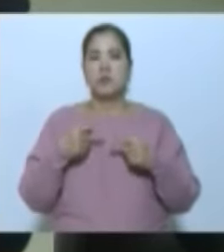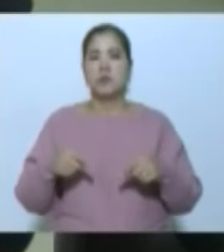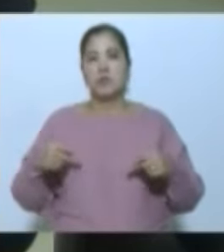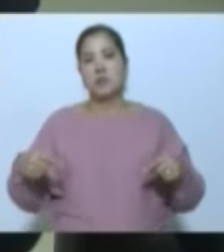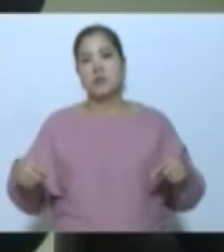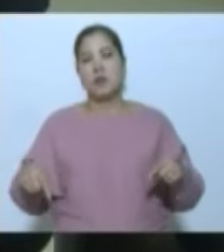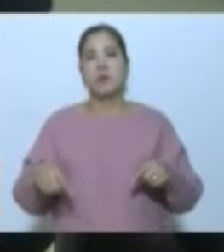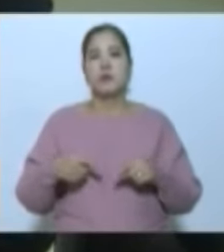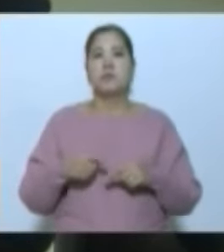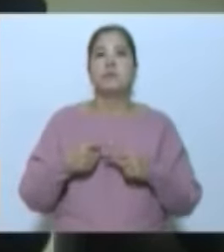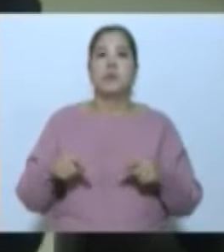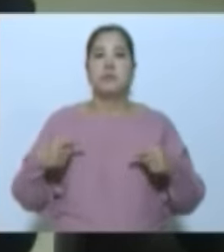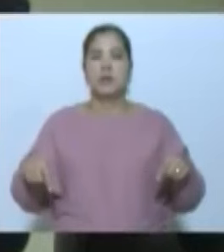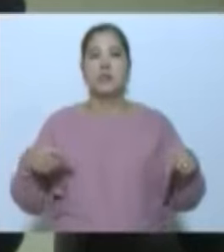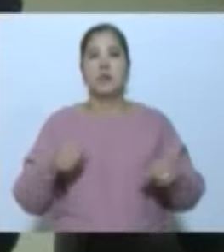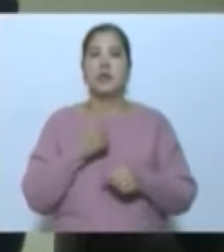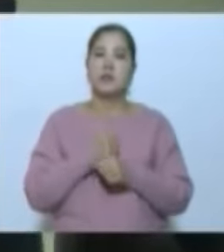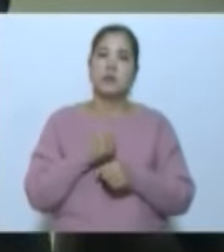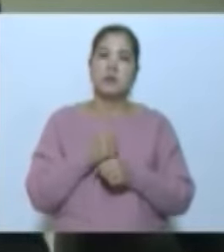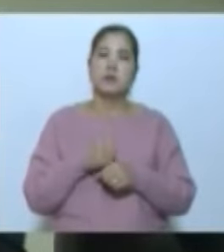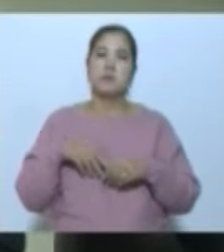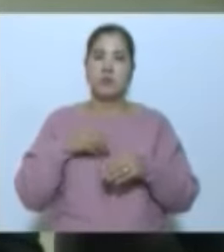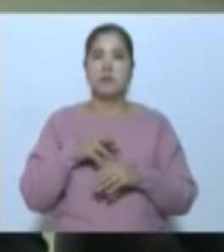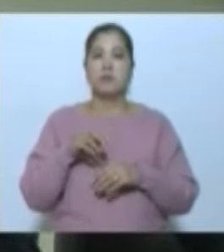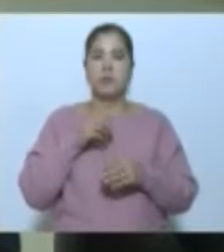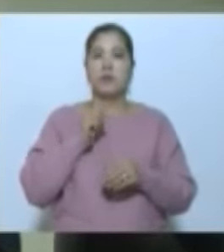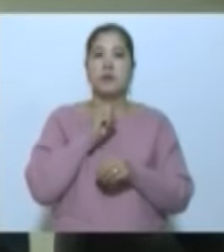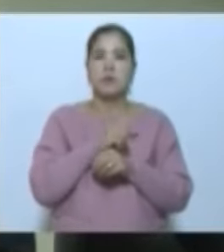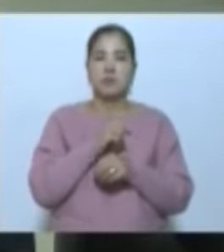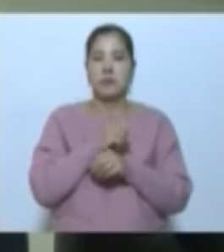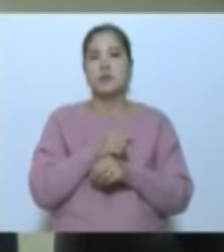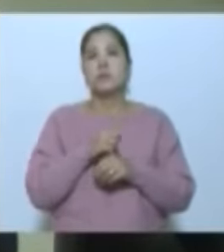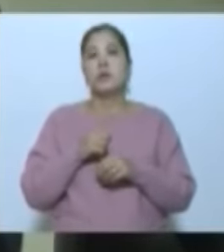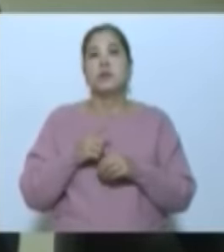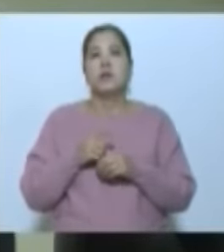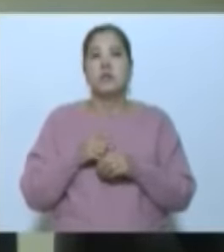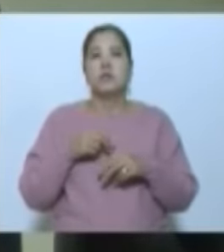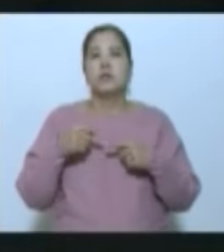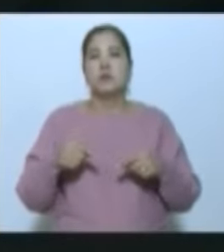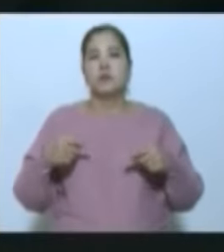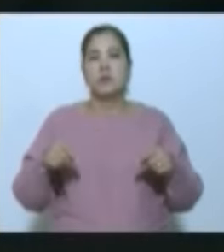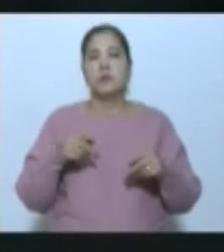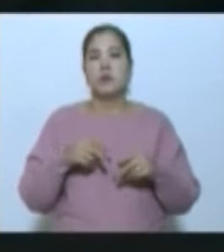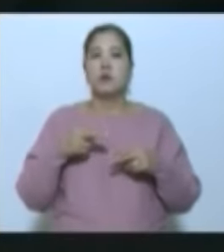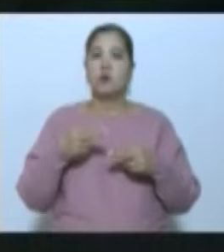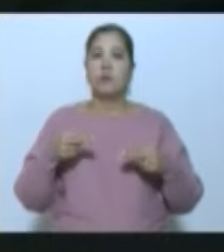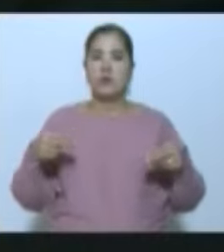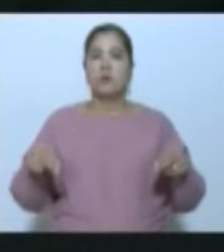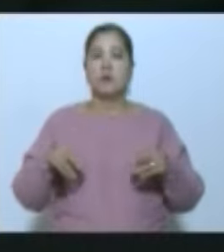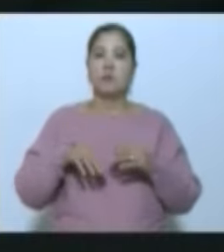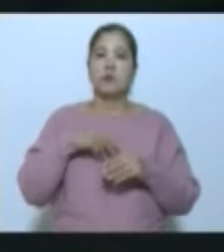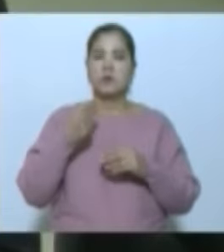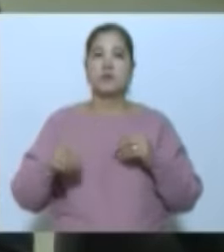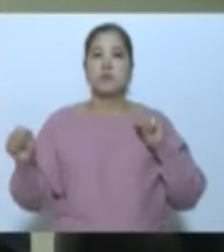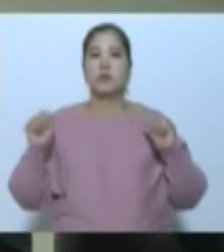расположены промышленные предприятия, мы направляем им письма с предупреждениями и принимаем соответствующие меры. Кроме того, о заброшенном